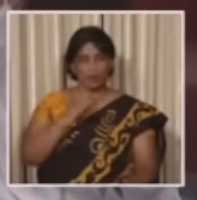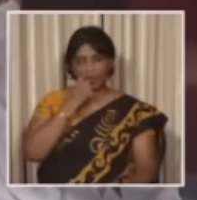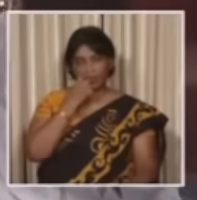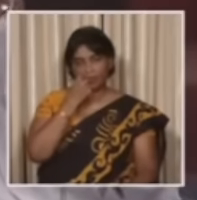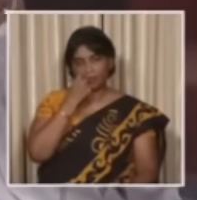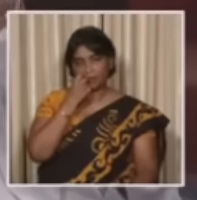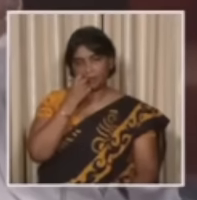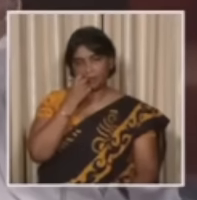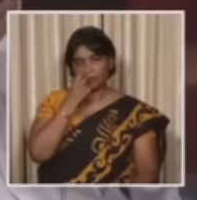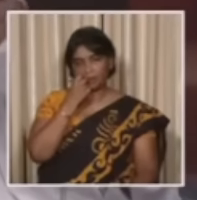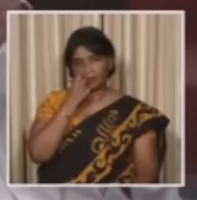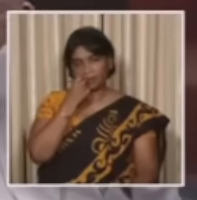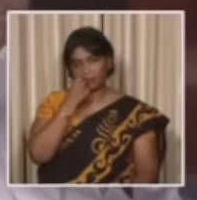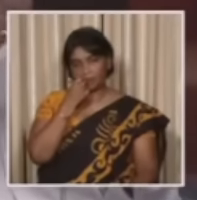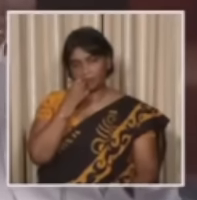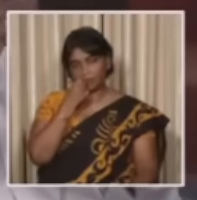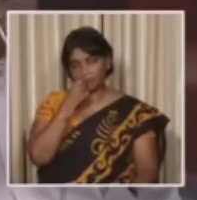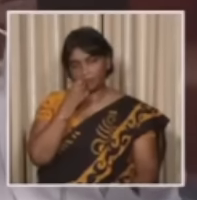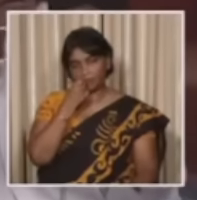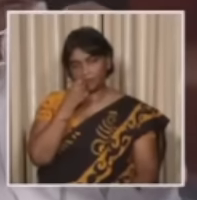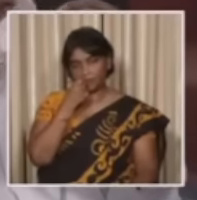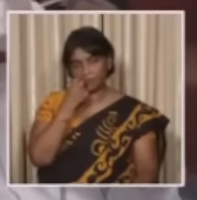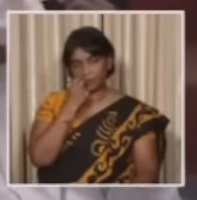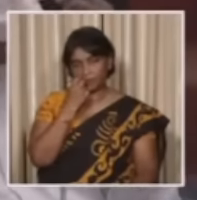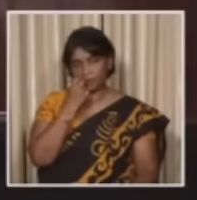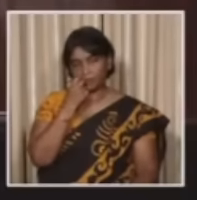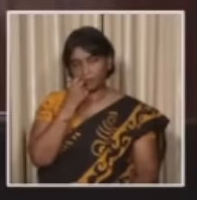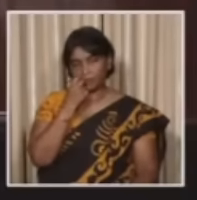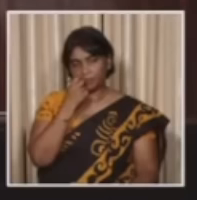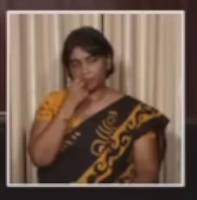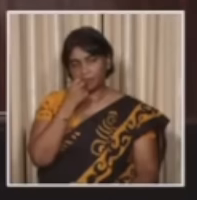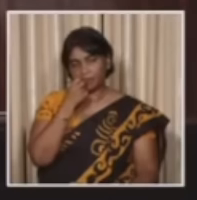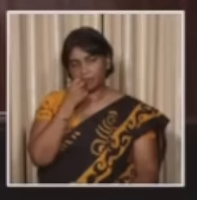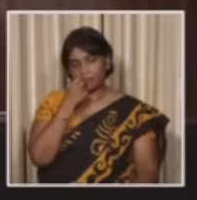ඔබතුමා කරන්න පුළුවන් යෝජනාවක් කරන්න ඔව් ගරු මහත්මයා